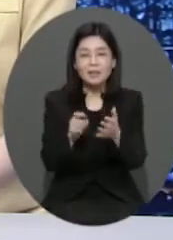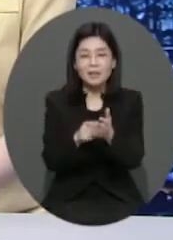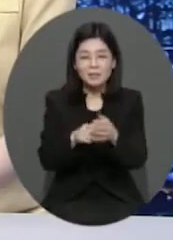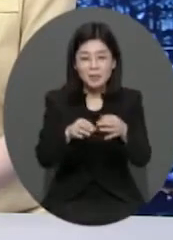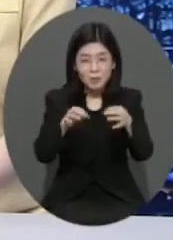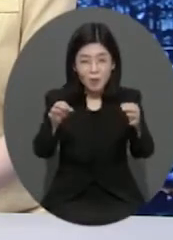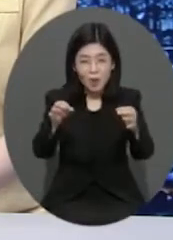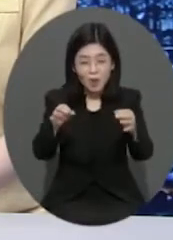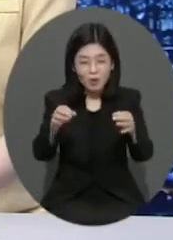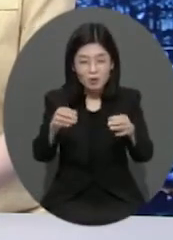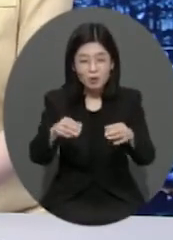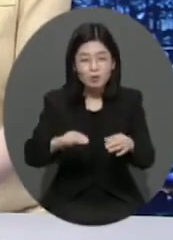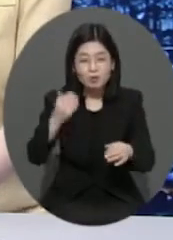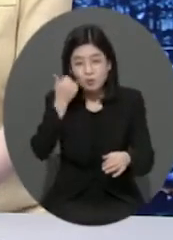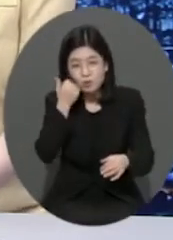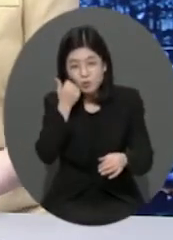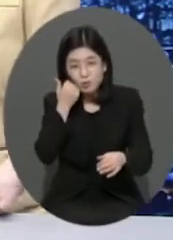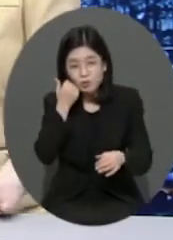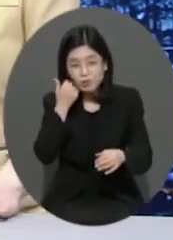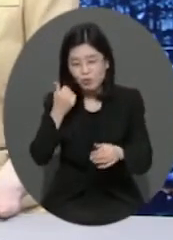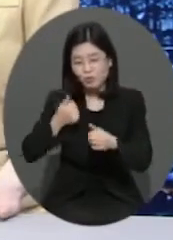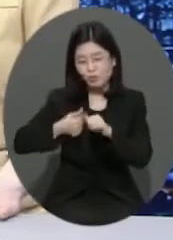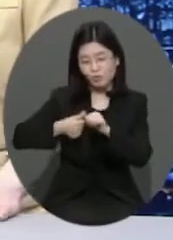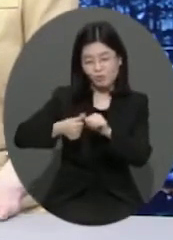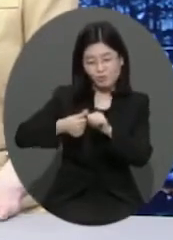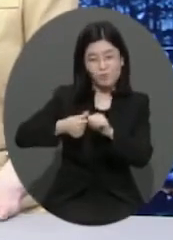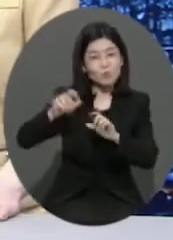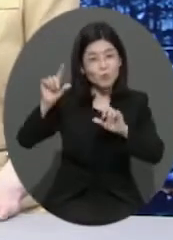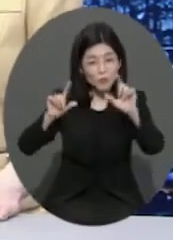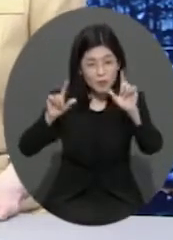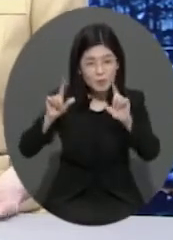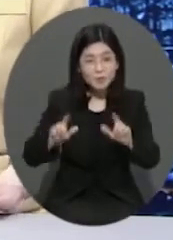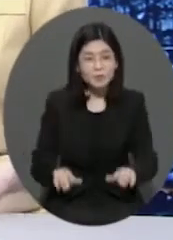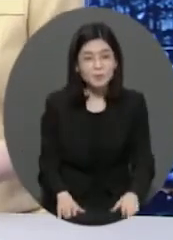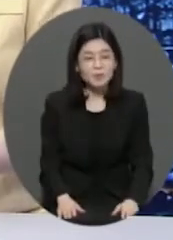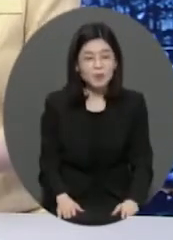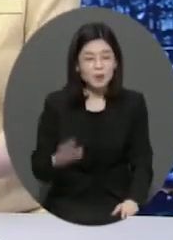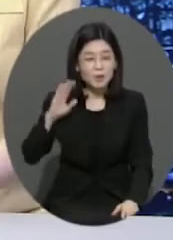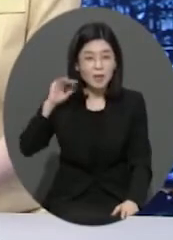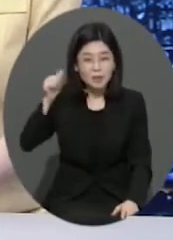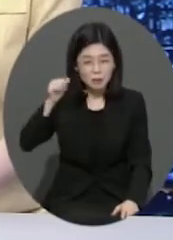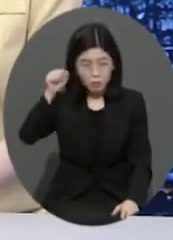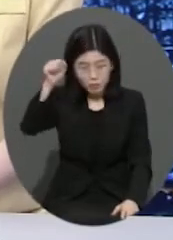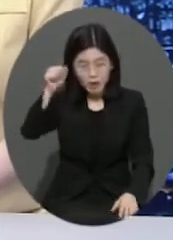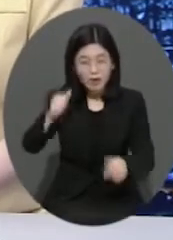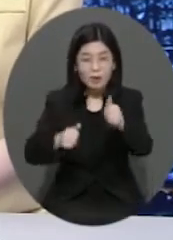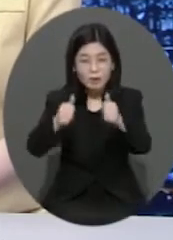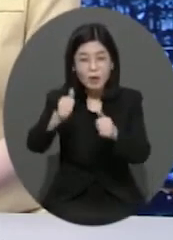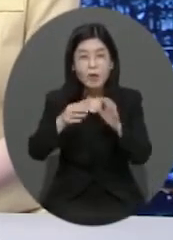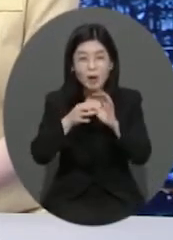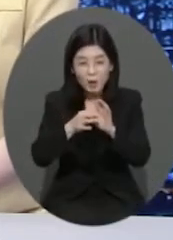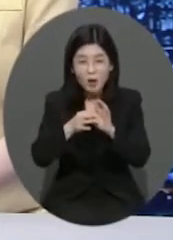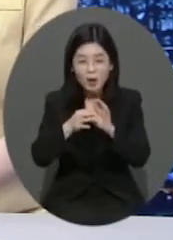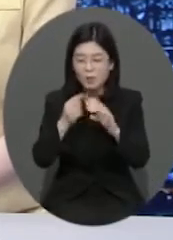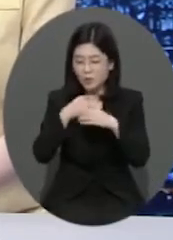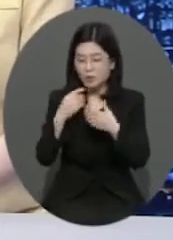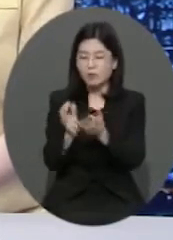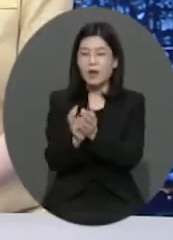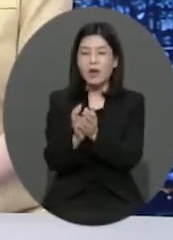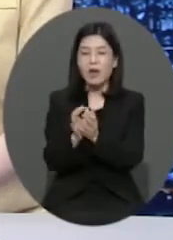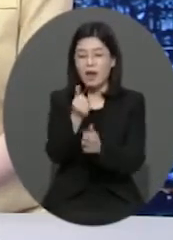여야 정 대치 그리고 가열되고 있는 여야 대선 판 에 대해서 지금까지 한 주로 더불어 민주당